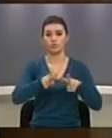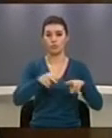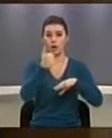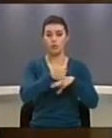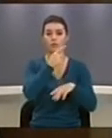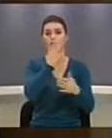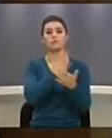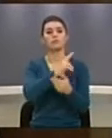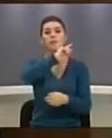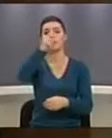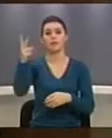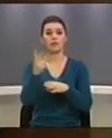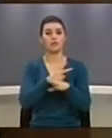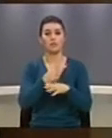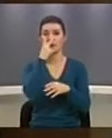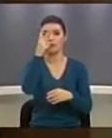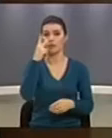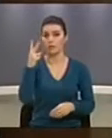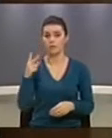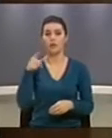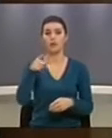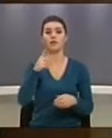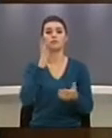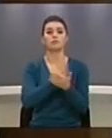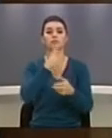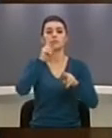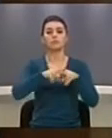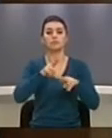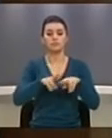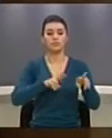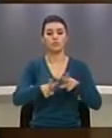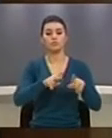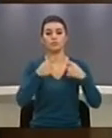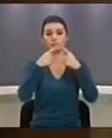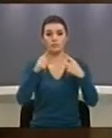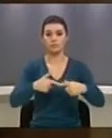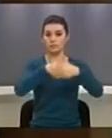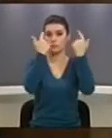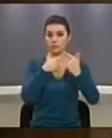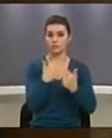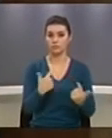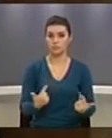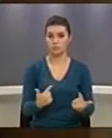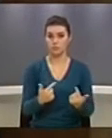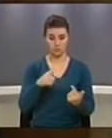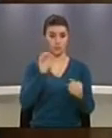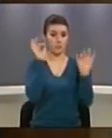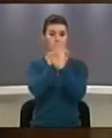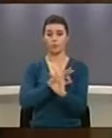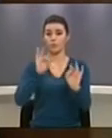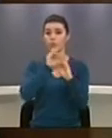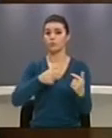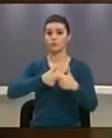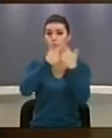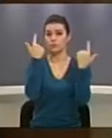shtetet e përparuara të kohës gjykon në procedurë e konfliktet administrative, por asnjëherë e askund nuk shndrohet